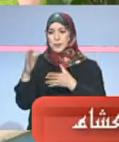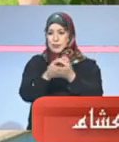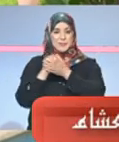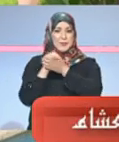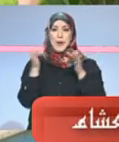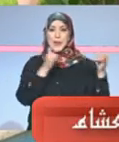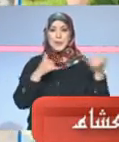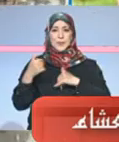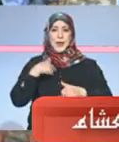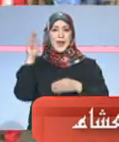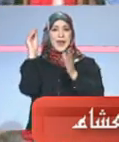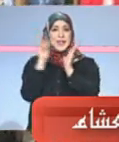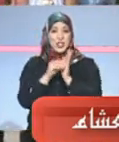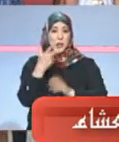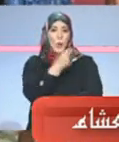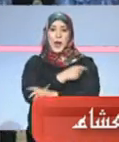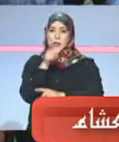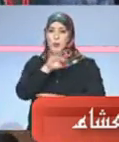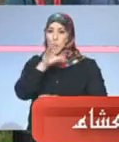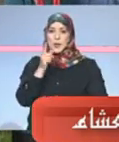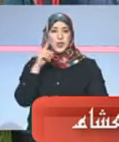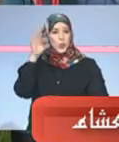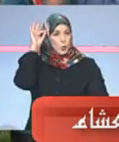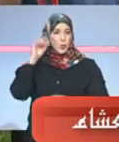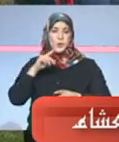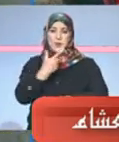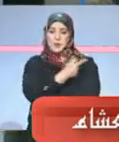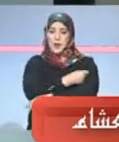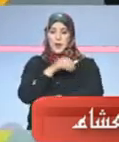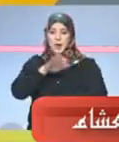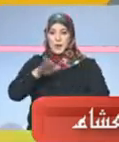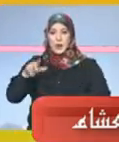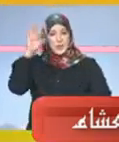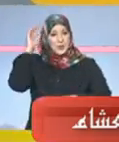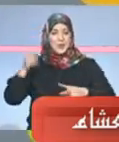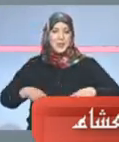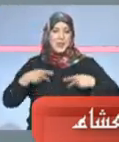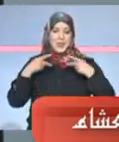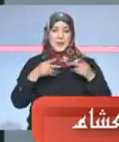انا سجلت ولقحت وانت وقتاش؟ تونس تلقح لولادها، تونس تعيش.